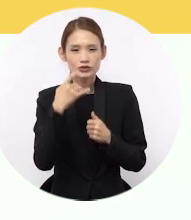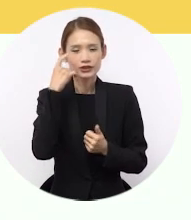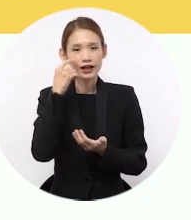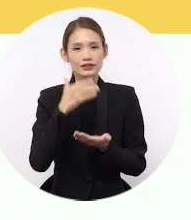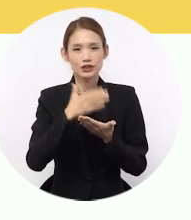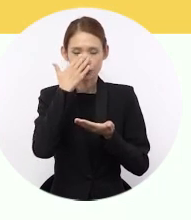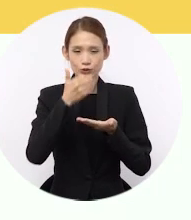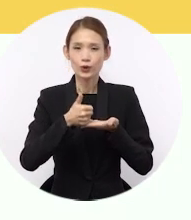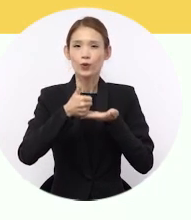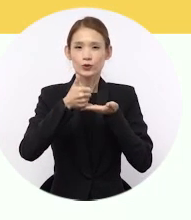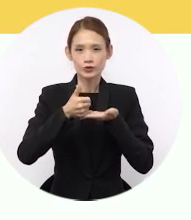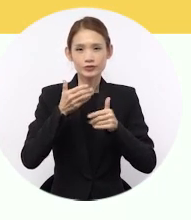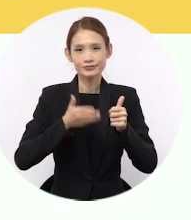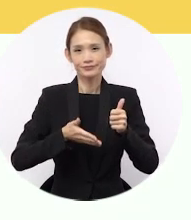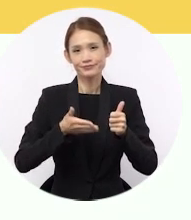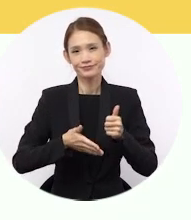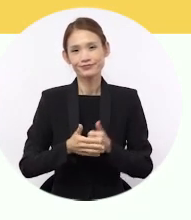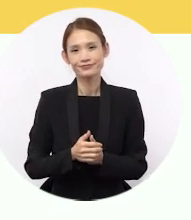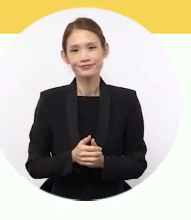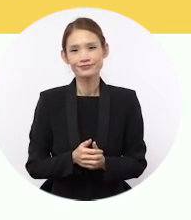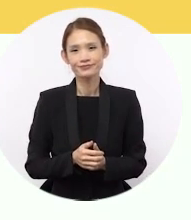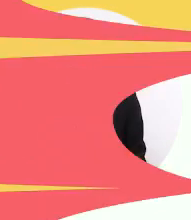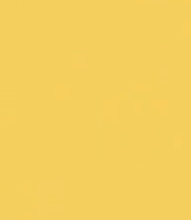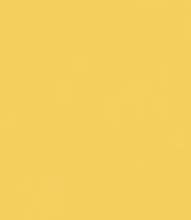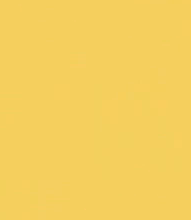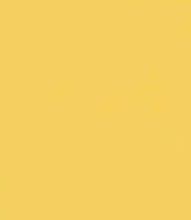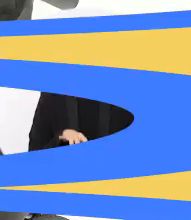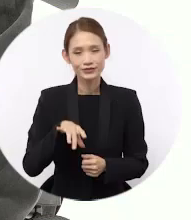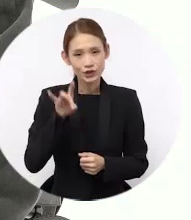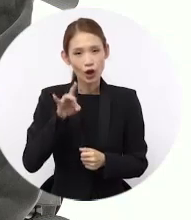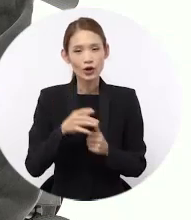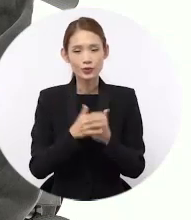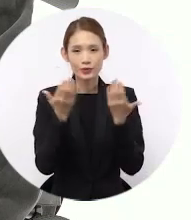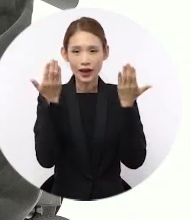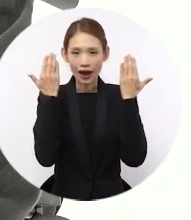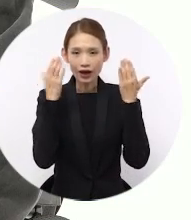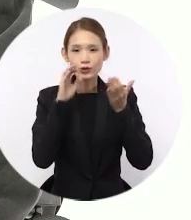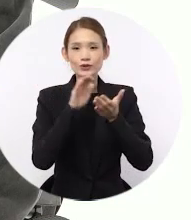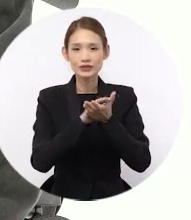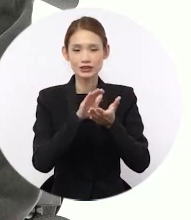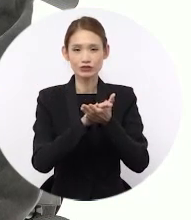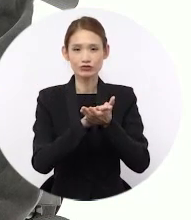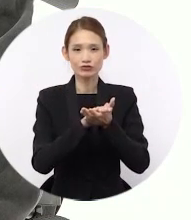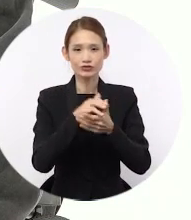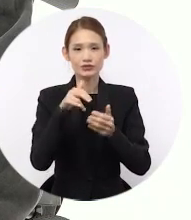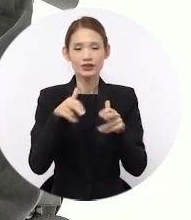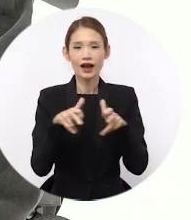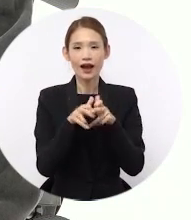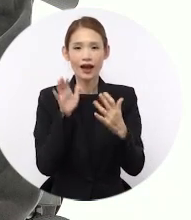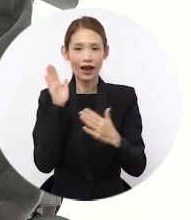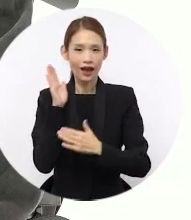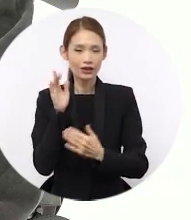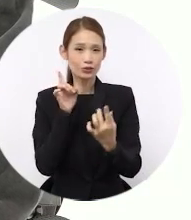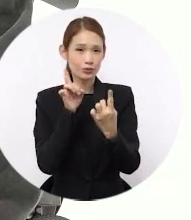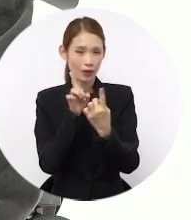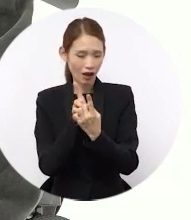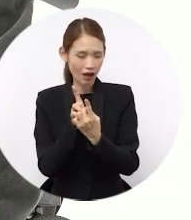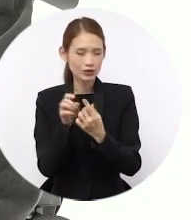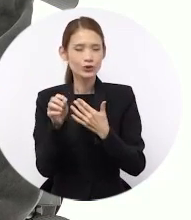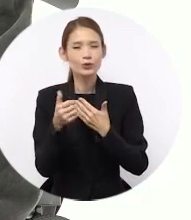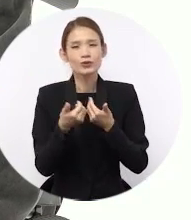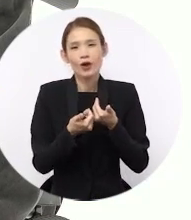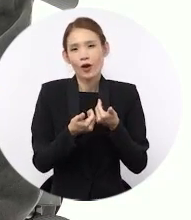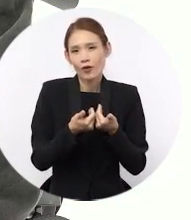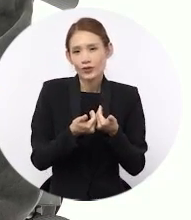않고 존중해줬으면 좋겠어요. 처음 학교 친구로서 장애 학생을 만나면